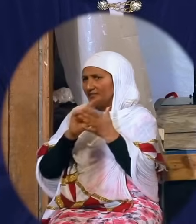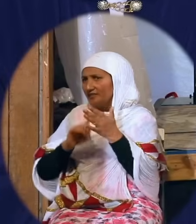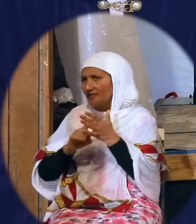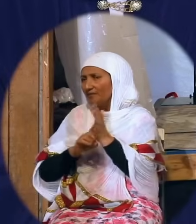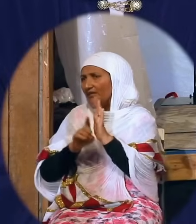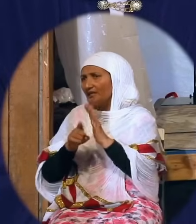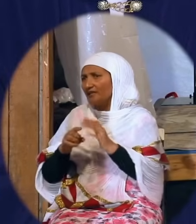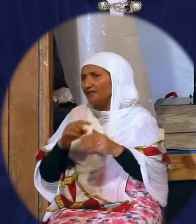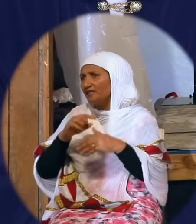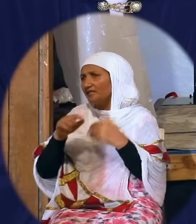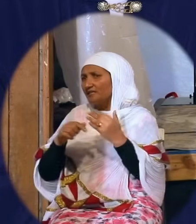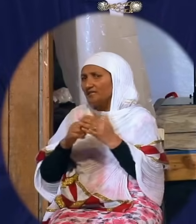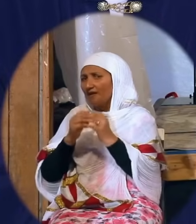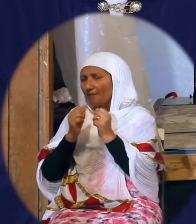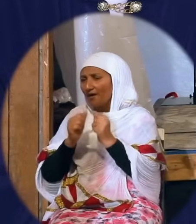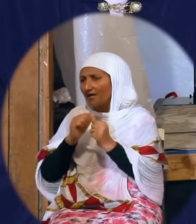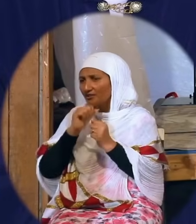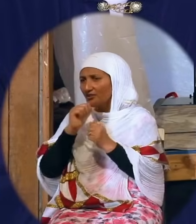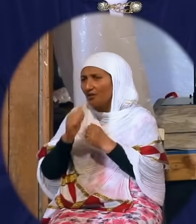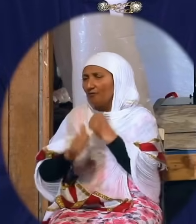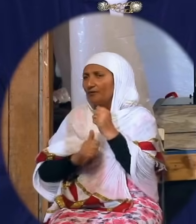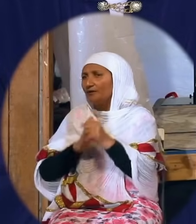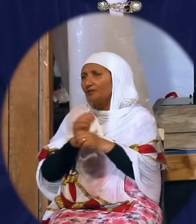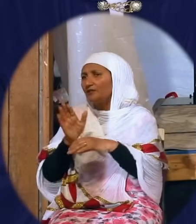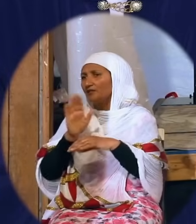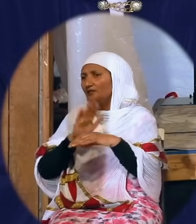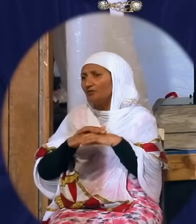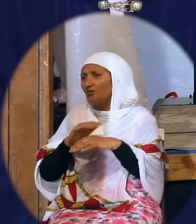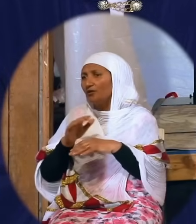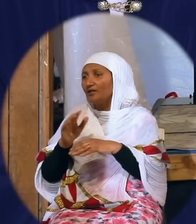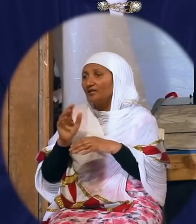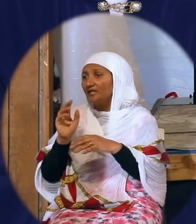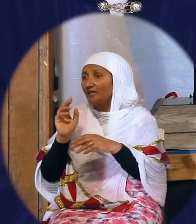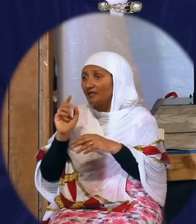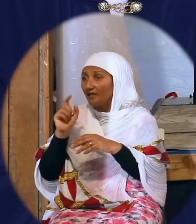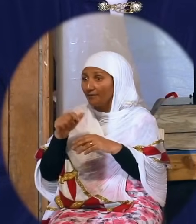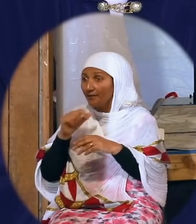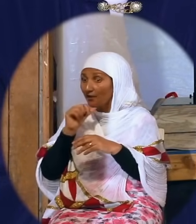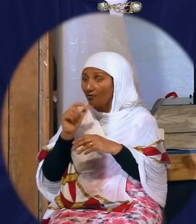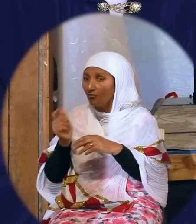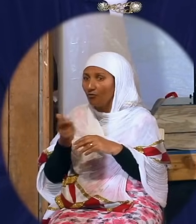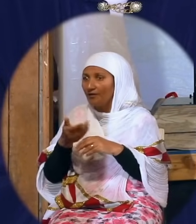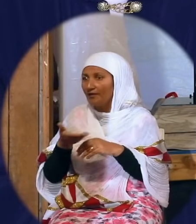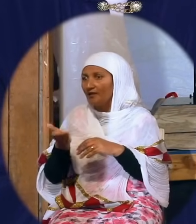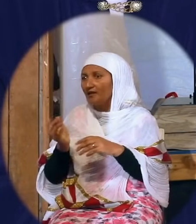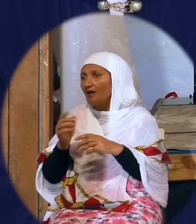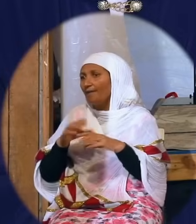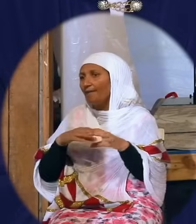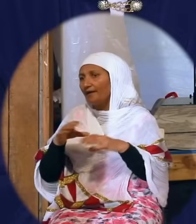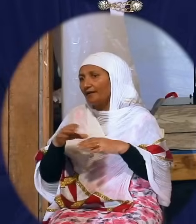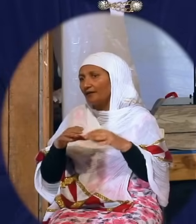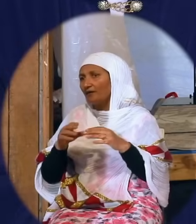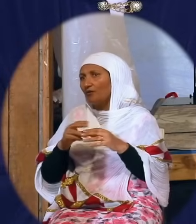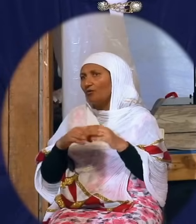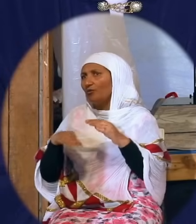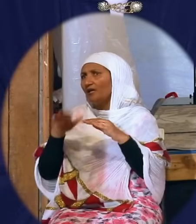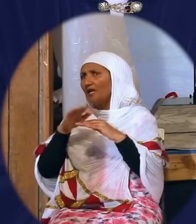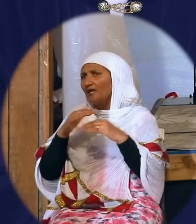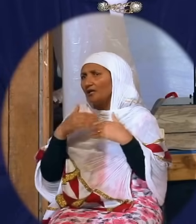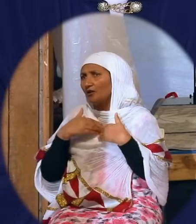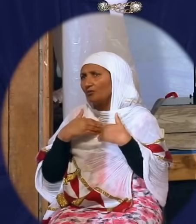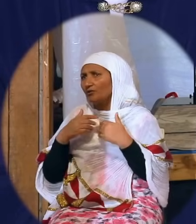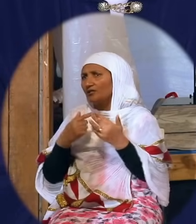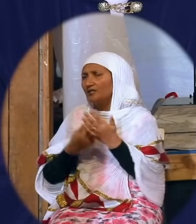ስለማልችል በእድሜያቸው ላይ ያን ተገቢውን ነገር ማድረግ ነው አሁን ወደ ላይ ያሉትን ከዚህኛው ጋር